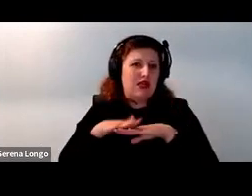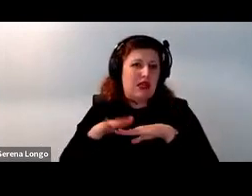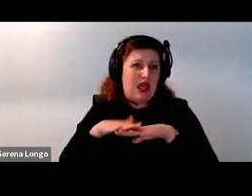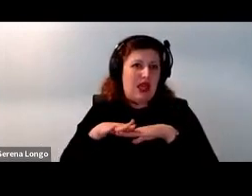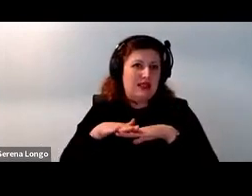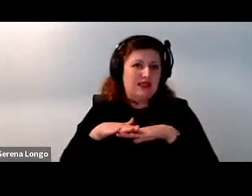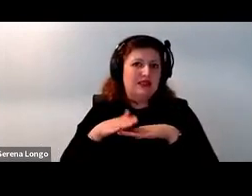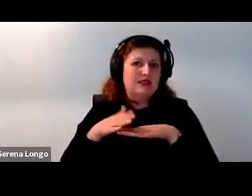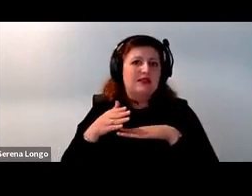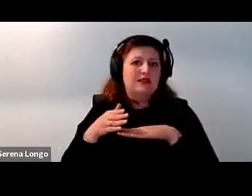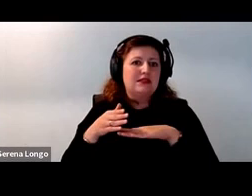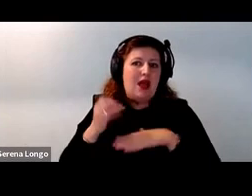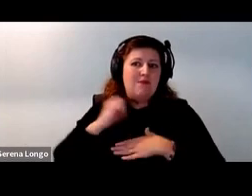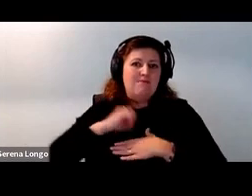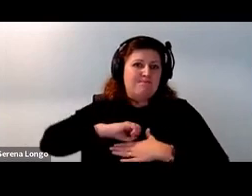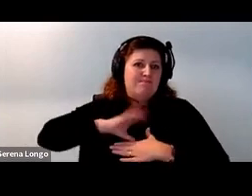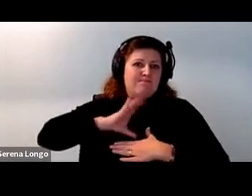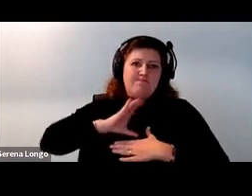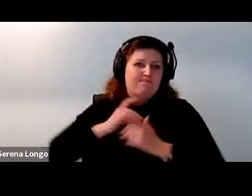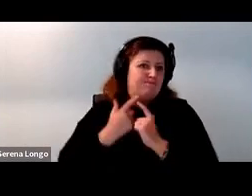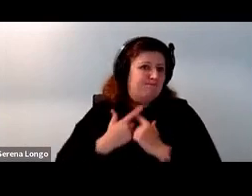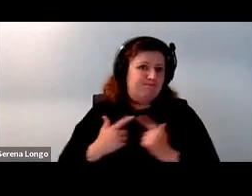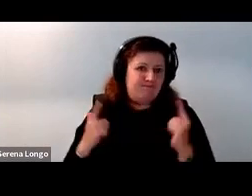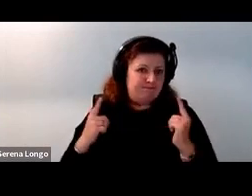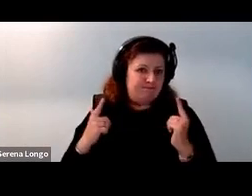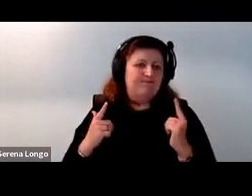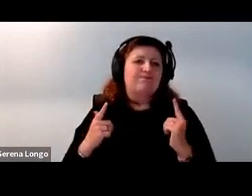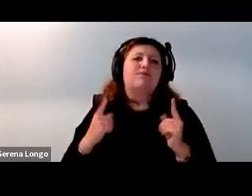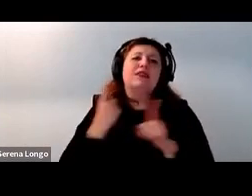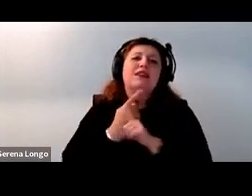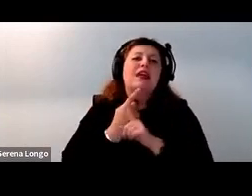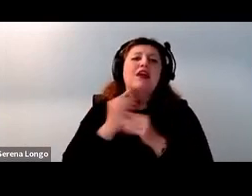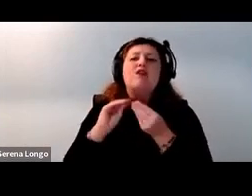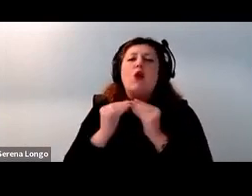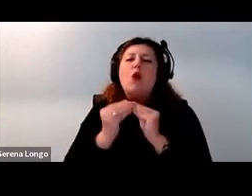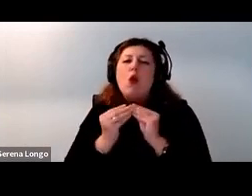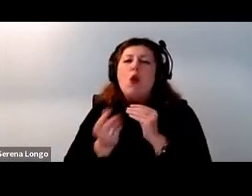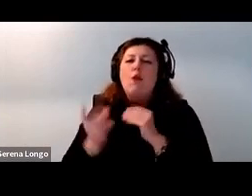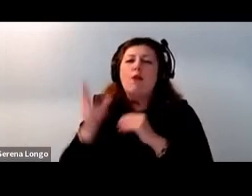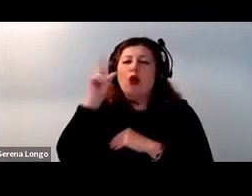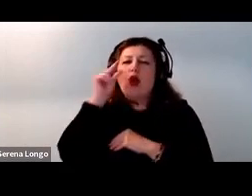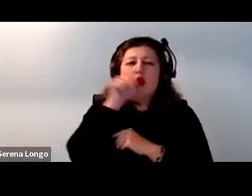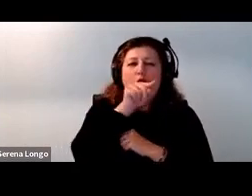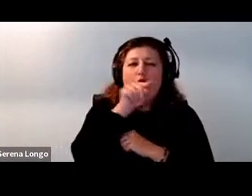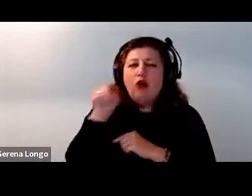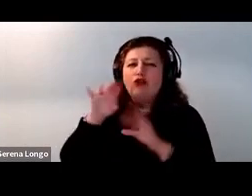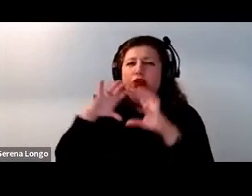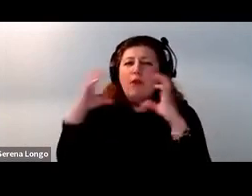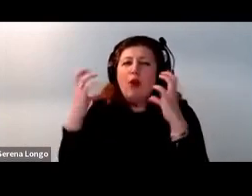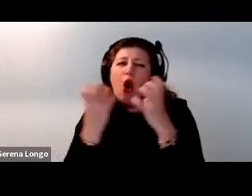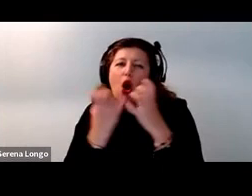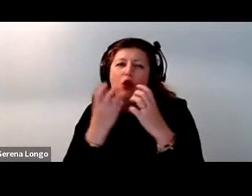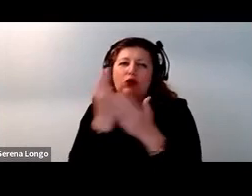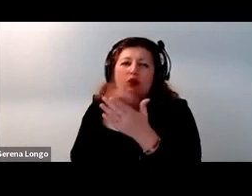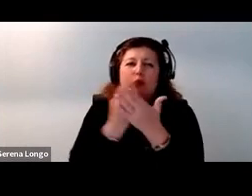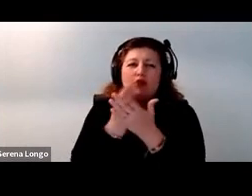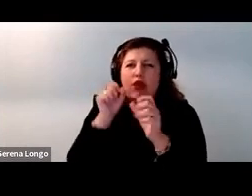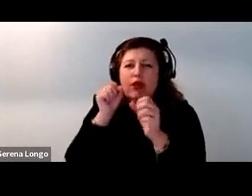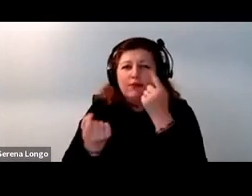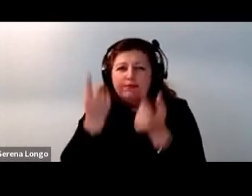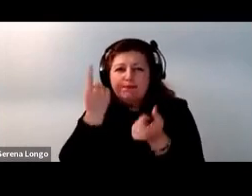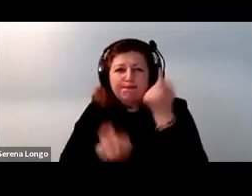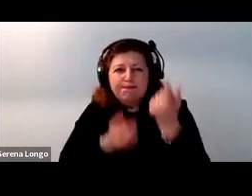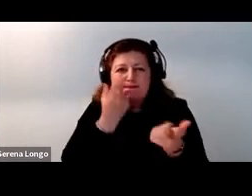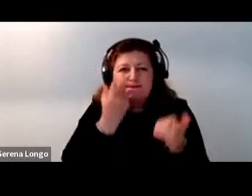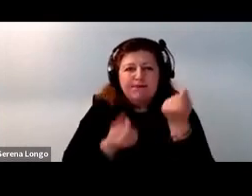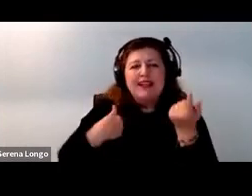manca. E proprio conoscere le attività che vengono fatte in ogni angolo del mondo è un arricchimento, e io sono